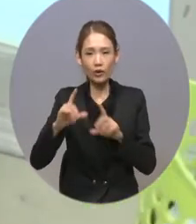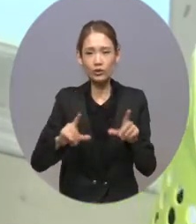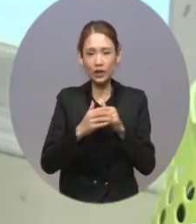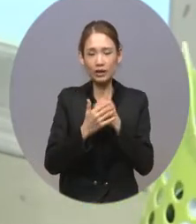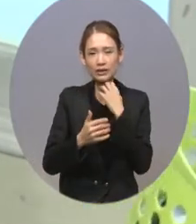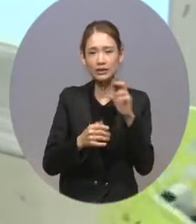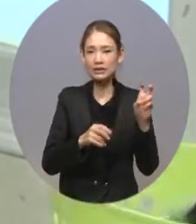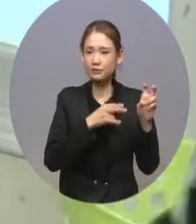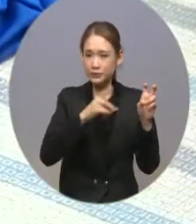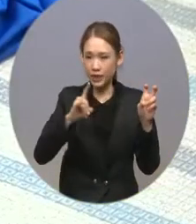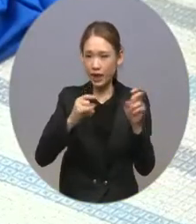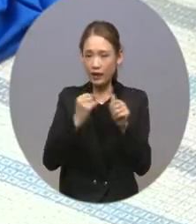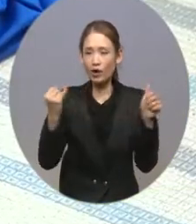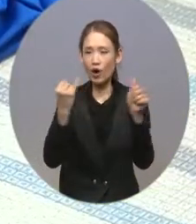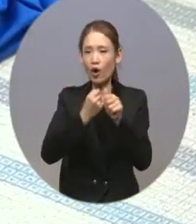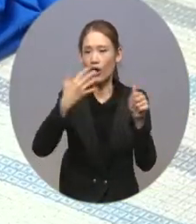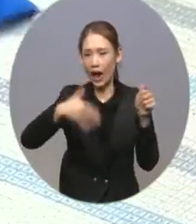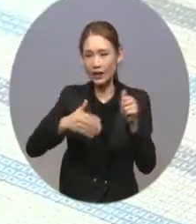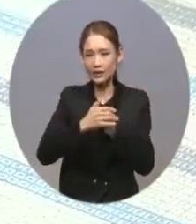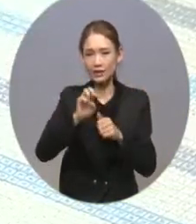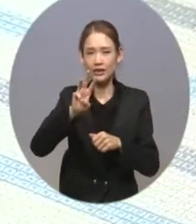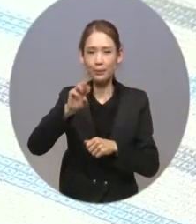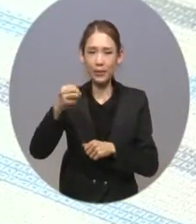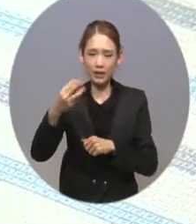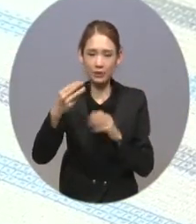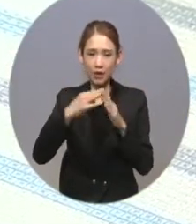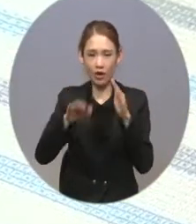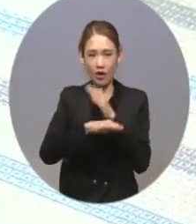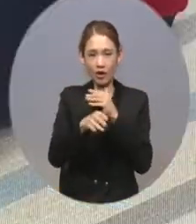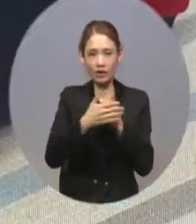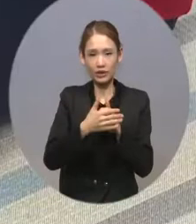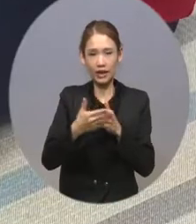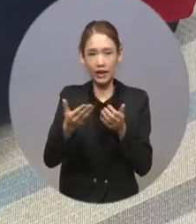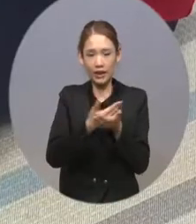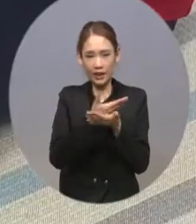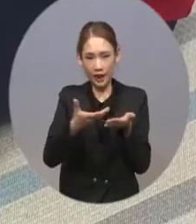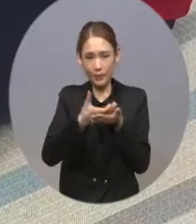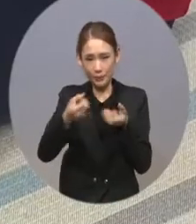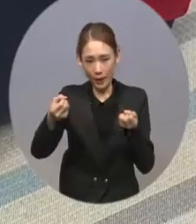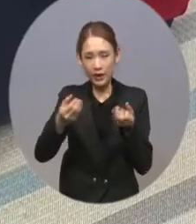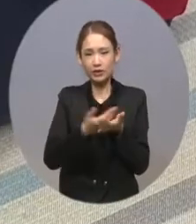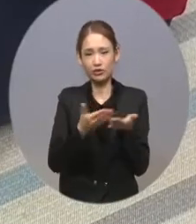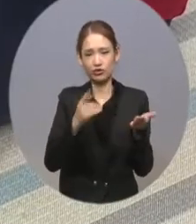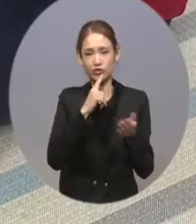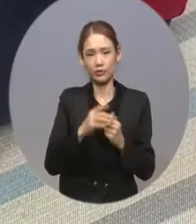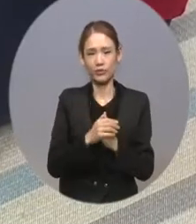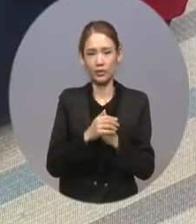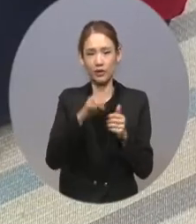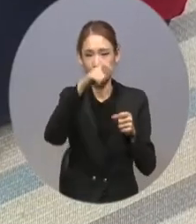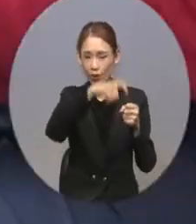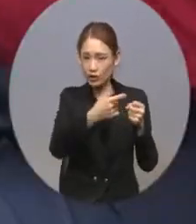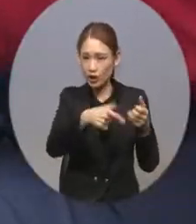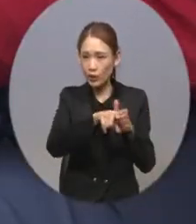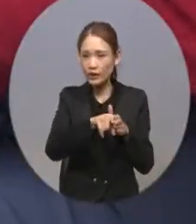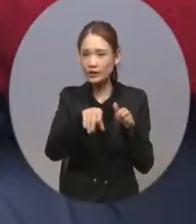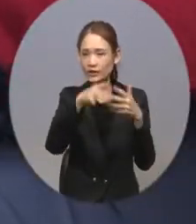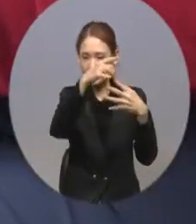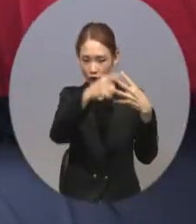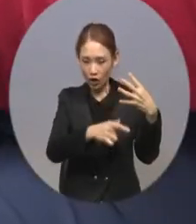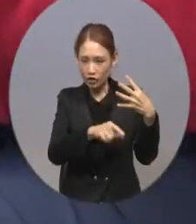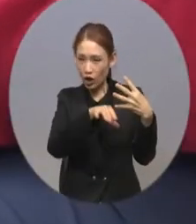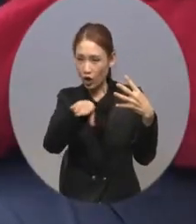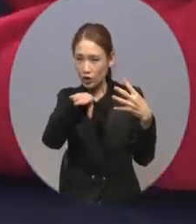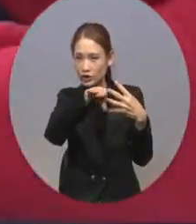미혼 청년 3만 3천여 가구에 별도의 주거급여를 지급합니다. 이를 위해 선정 기준을